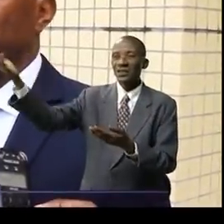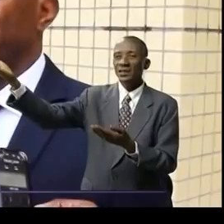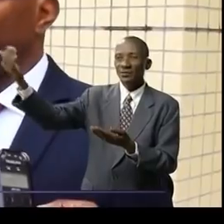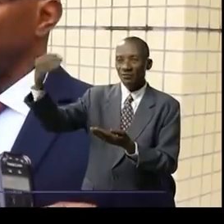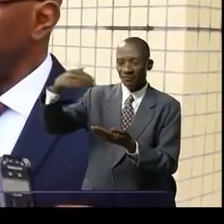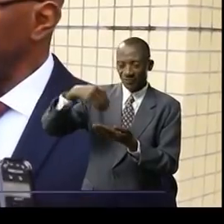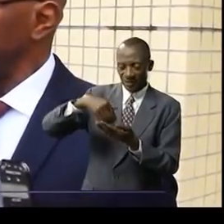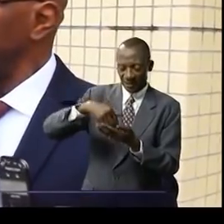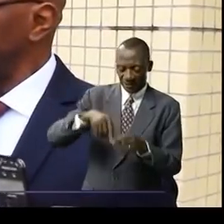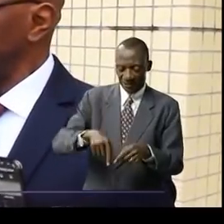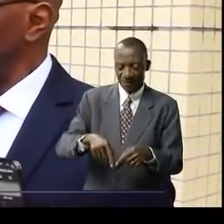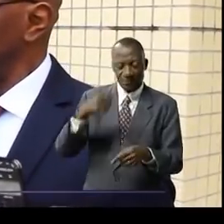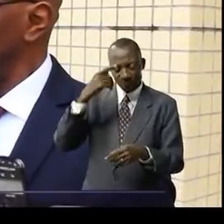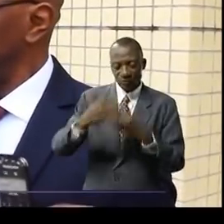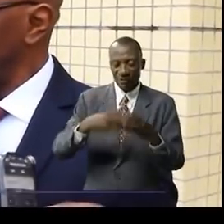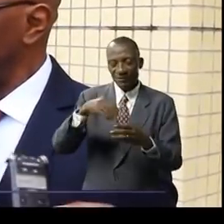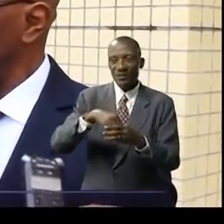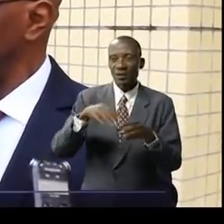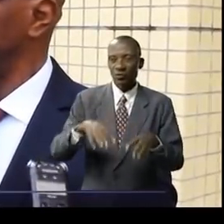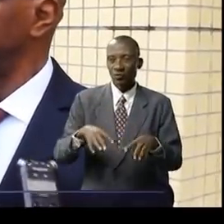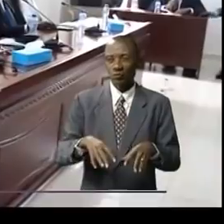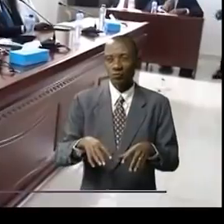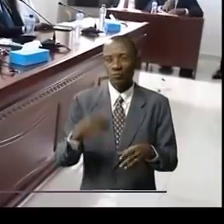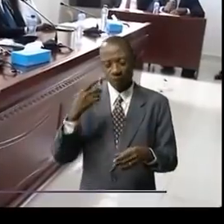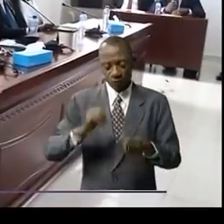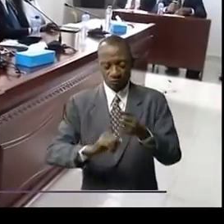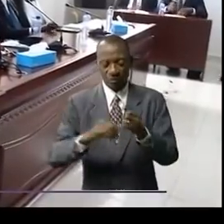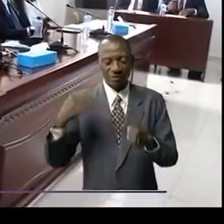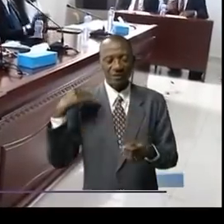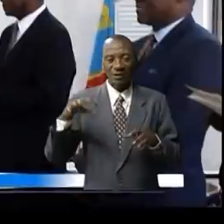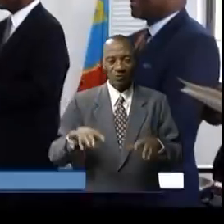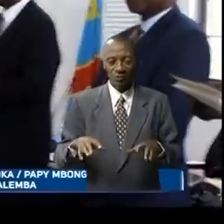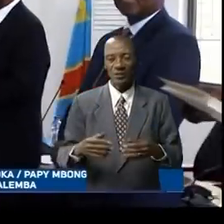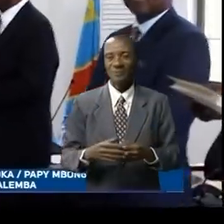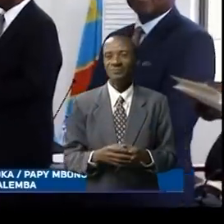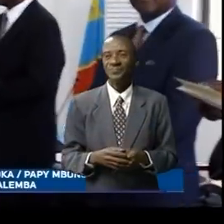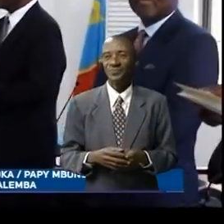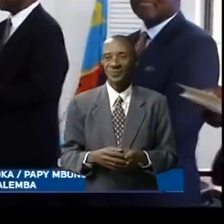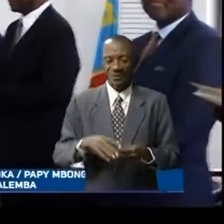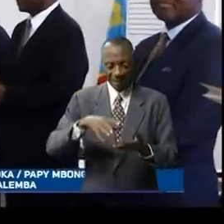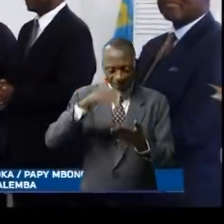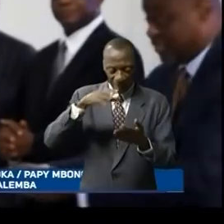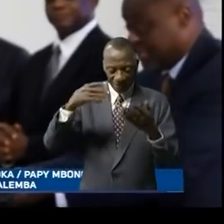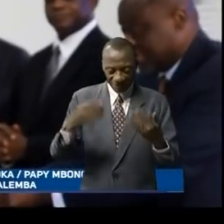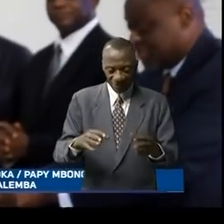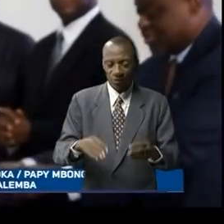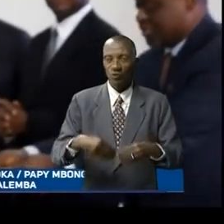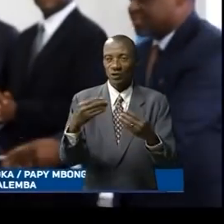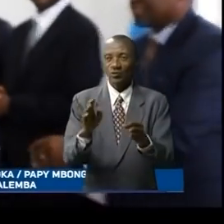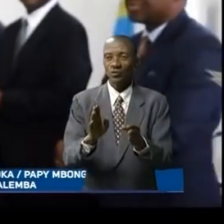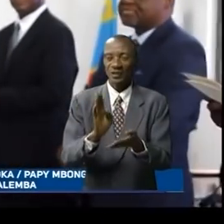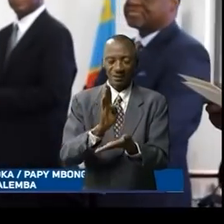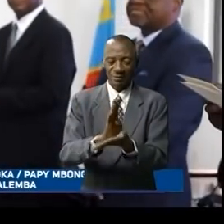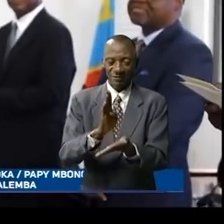concourt au meilleur usage de l'argent de l'État congolais. La remise des brevets a marqué la fin de cette formation de